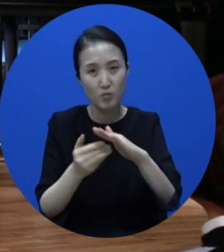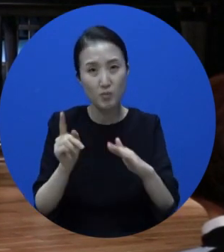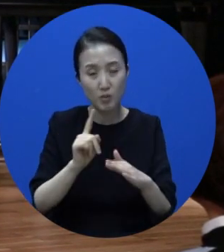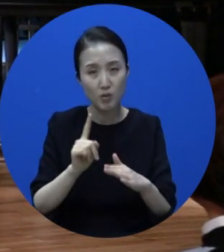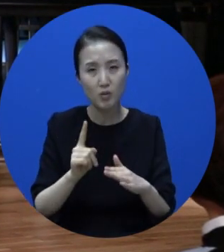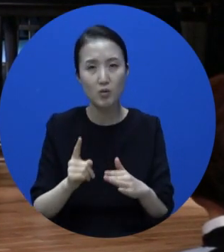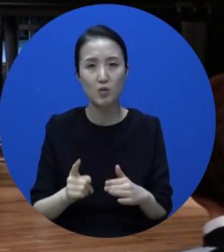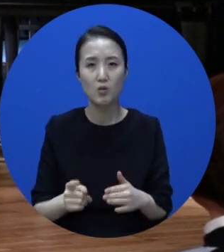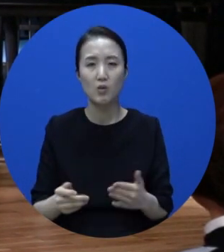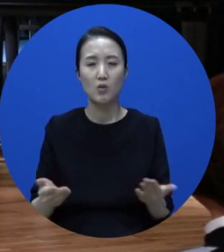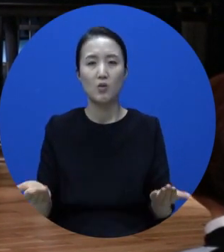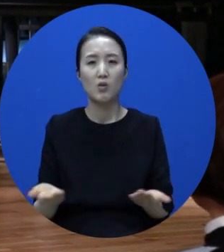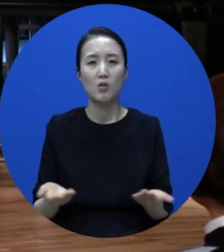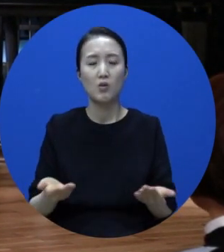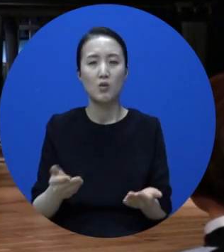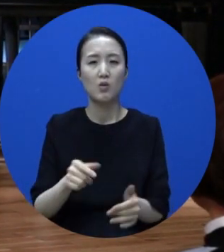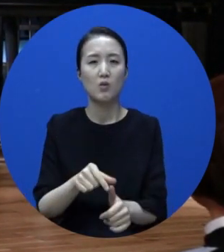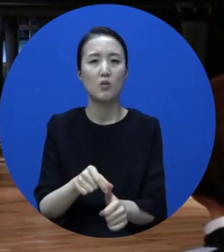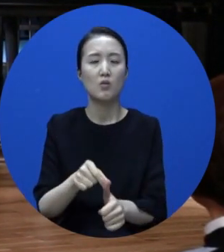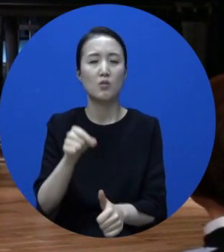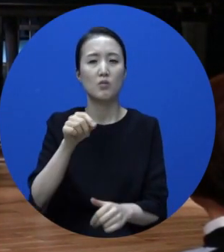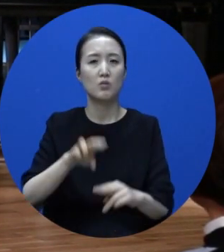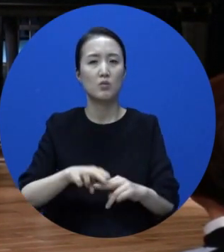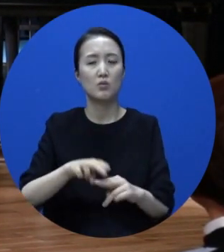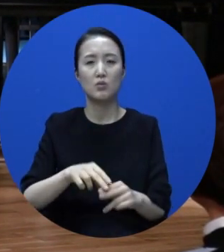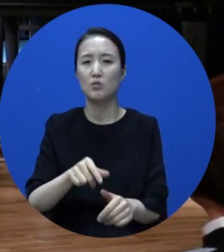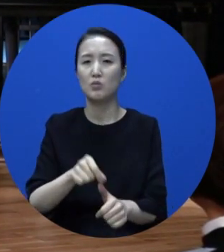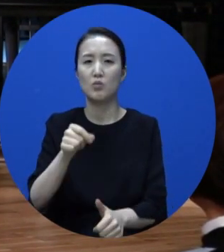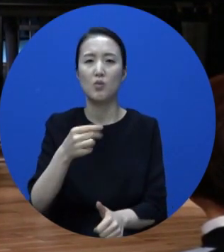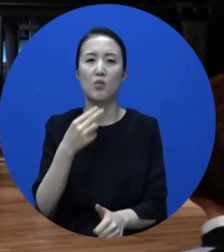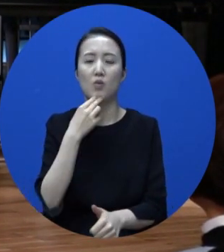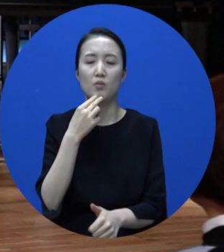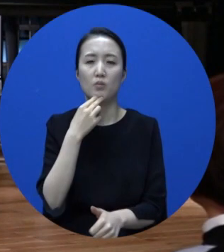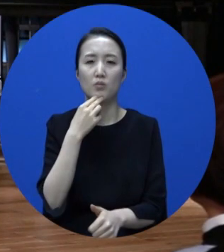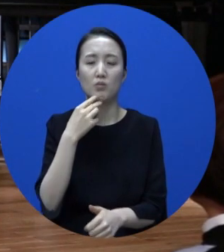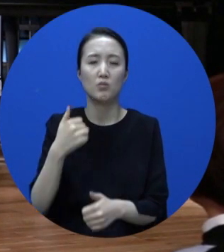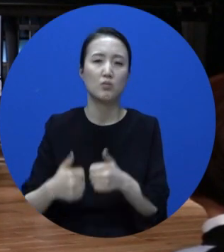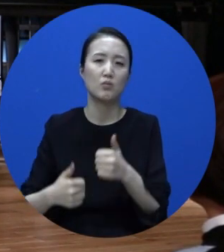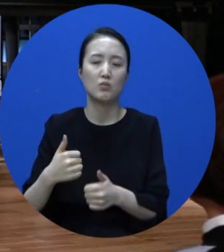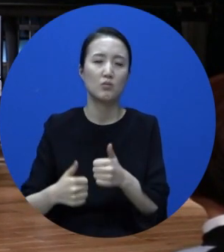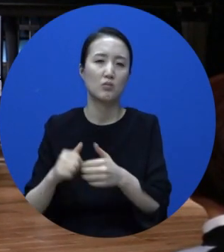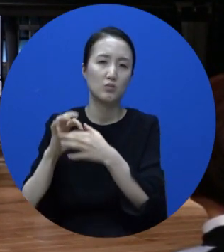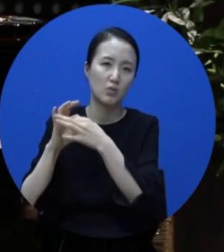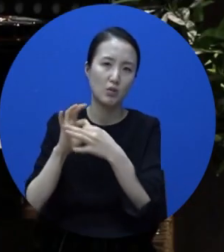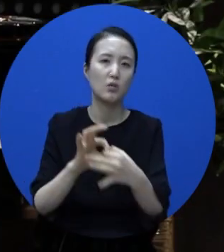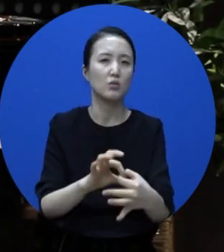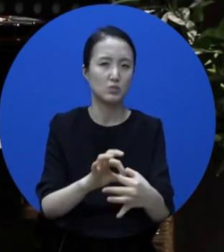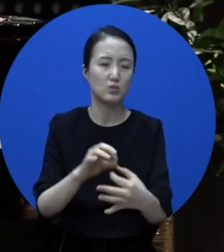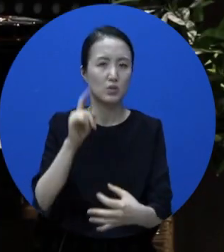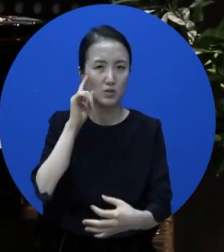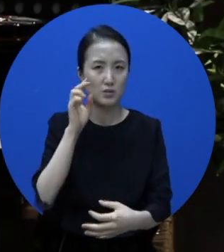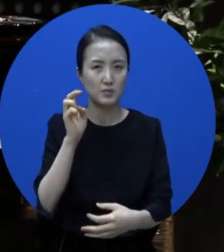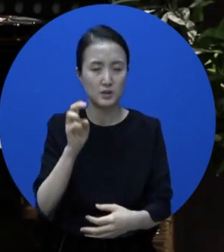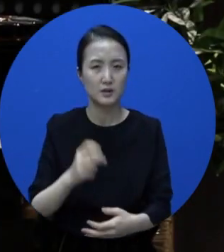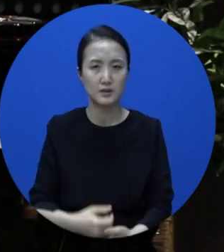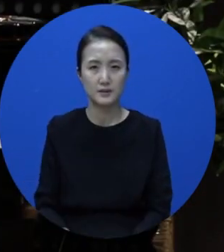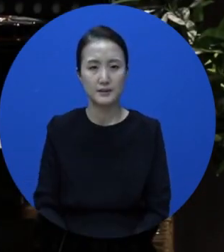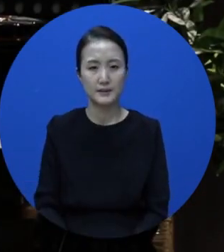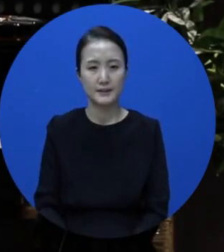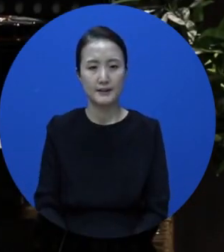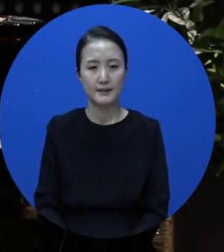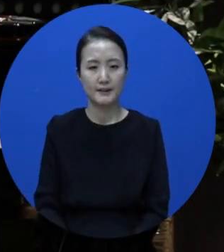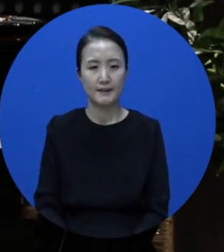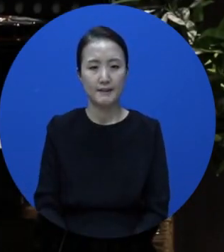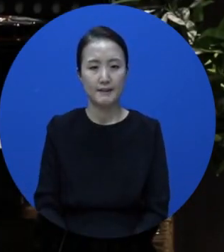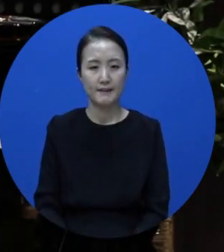고용없는 경제 으 빠 침 얼마전에 사실 한국은행이 방문해서